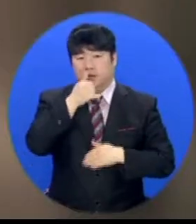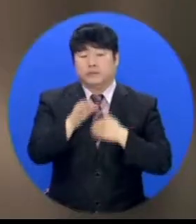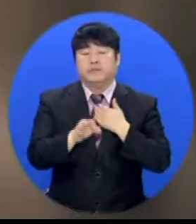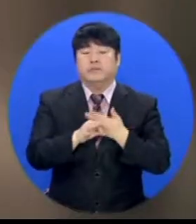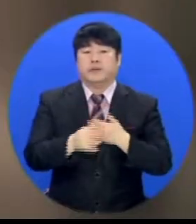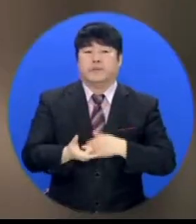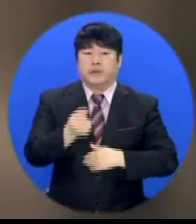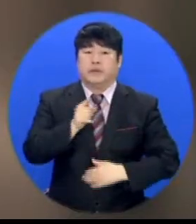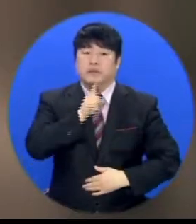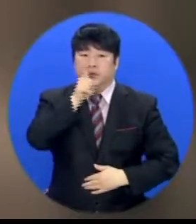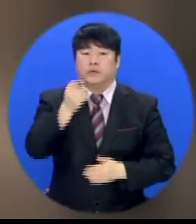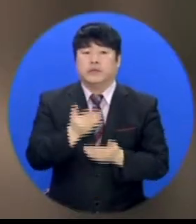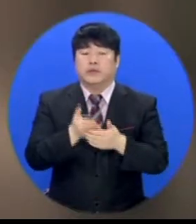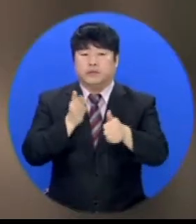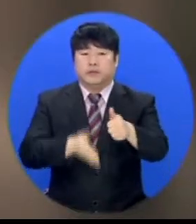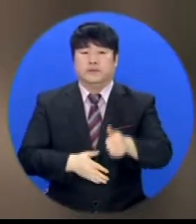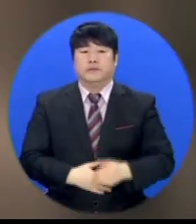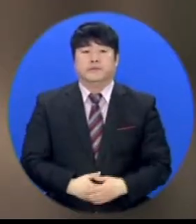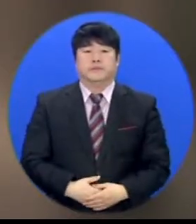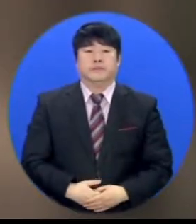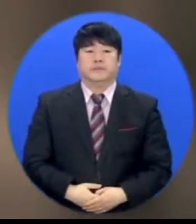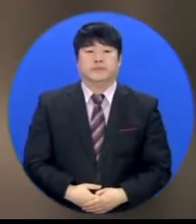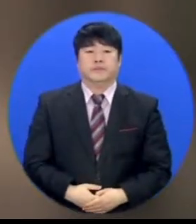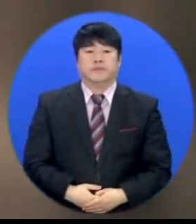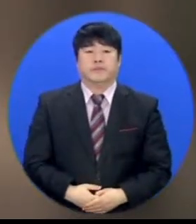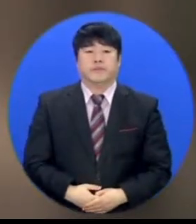즉시 신고해달라고 당부했습니다.